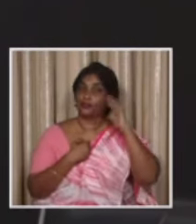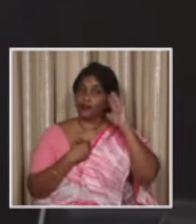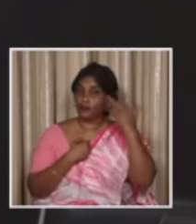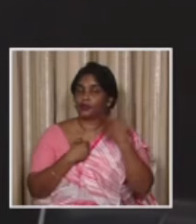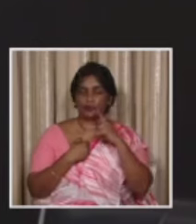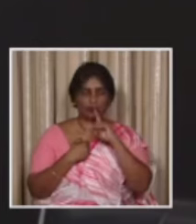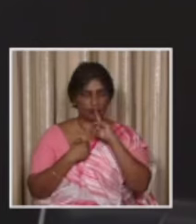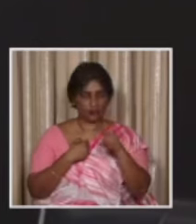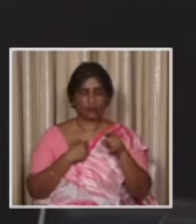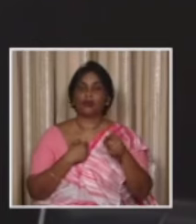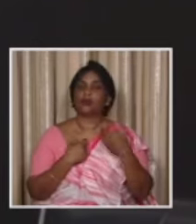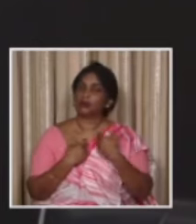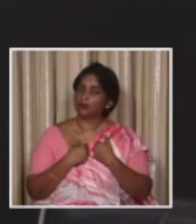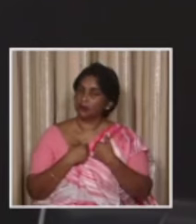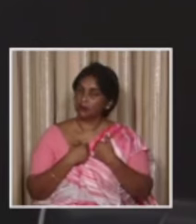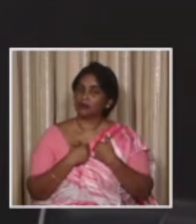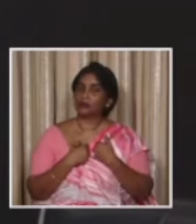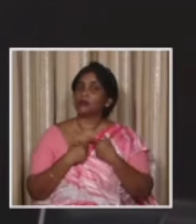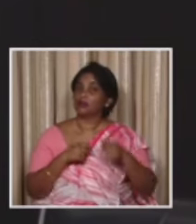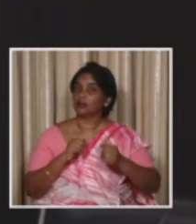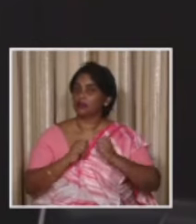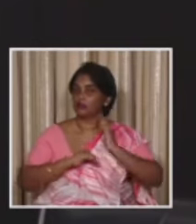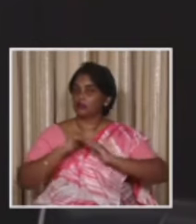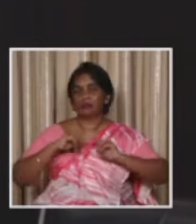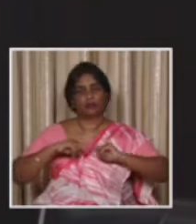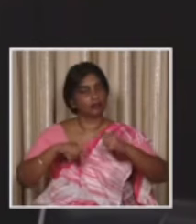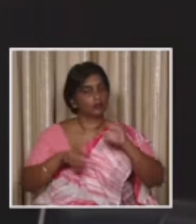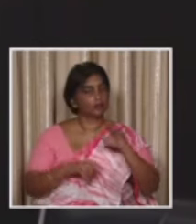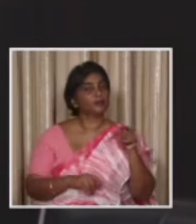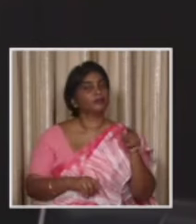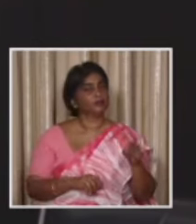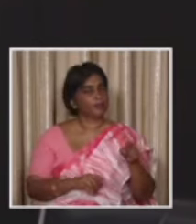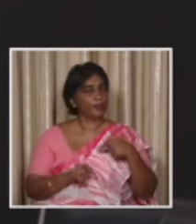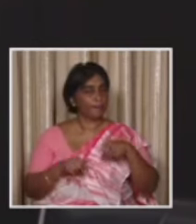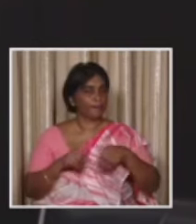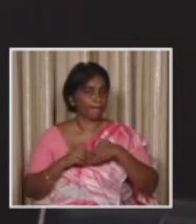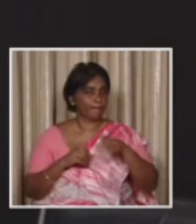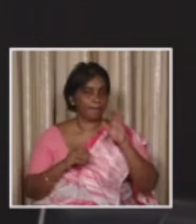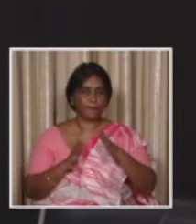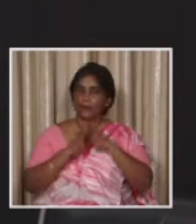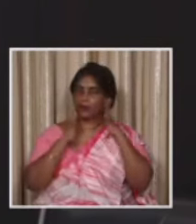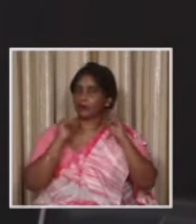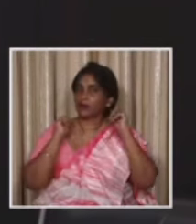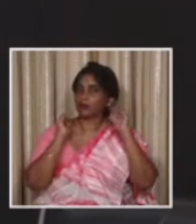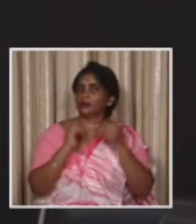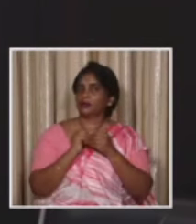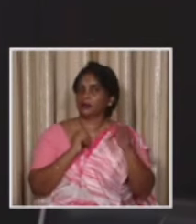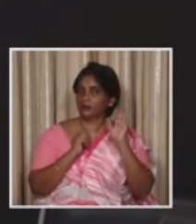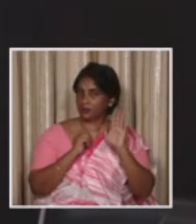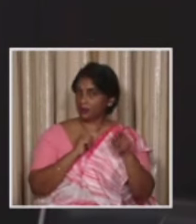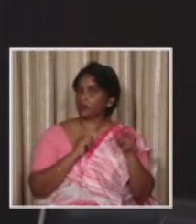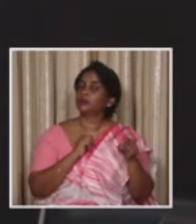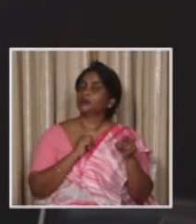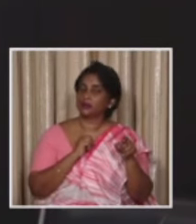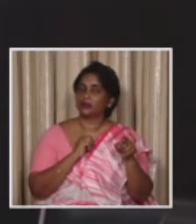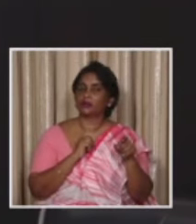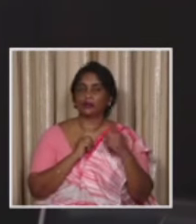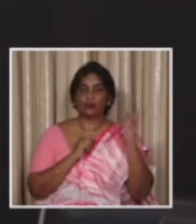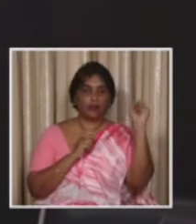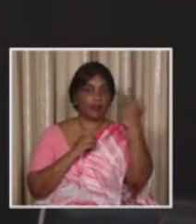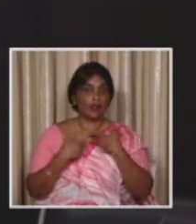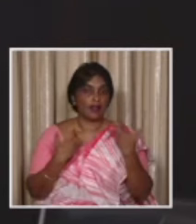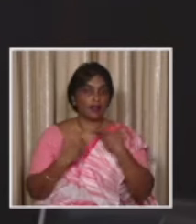කියනවා අපි මේ ගෙනියන වැඩපිළිවෙල අද වෙද්දී අපි ඉතාම සාර්ථක තත්ත්වයට පත් කරලා තියෙනවා කියන එක කාටවත්